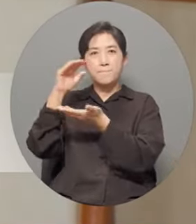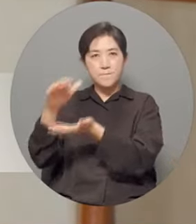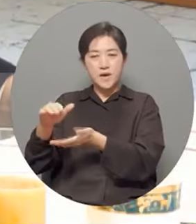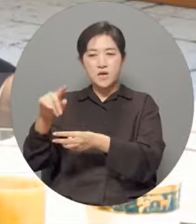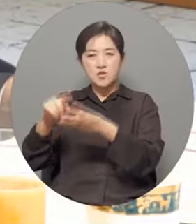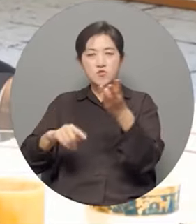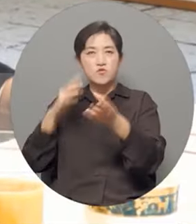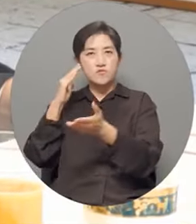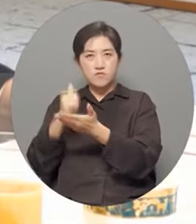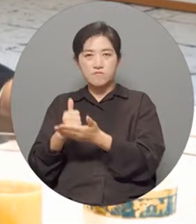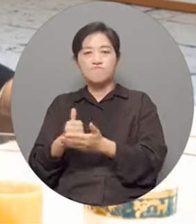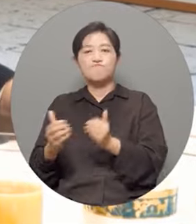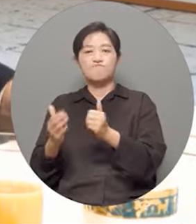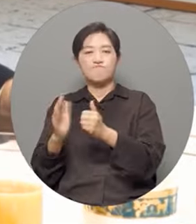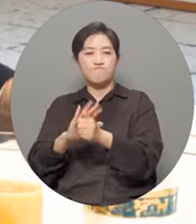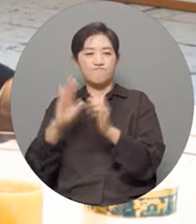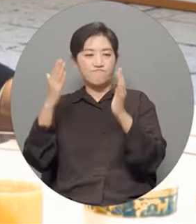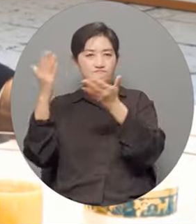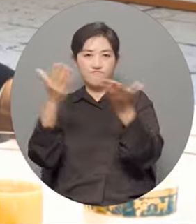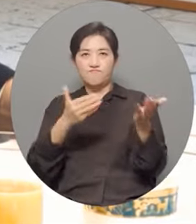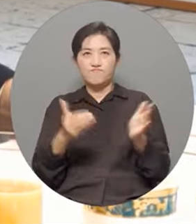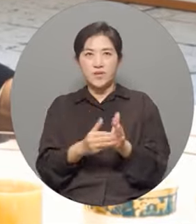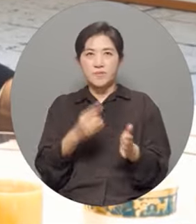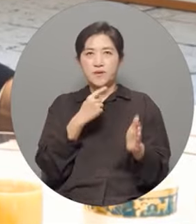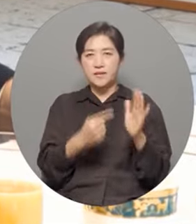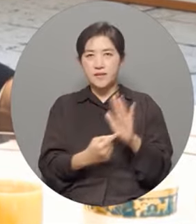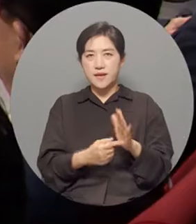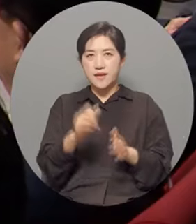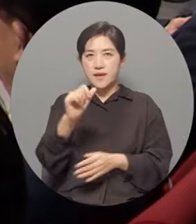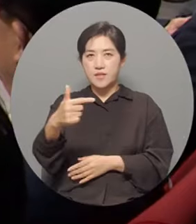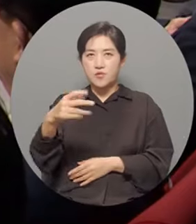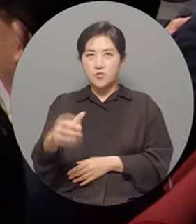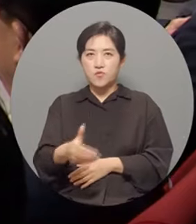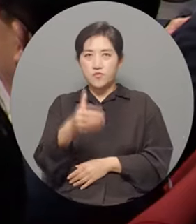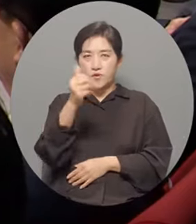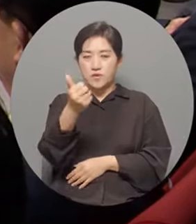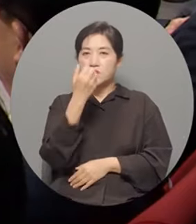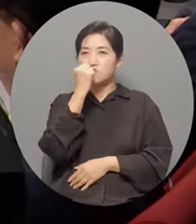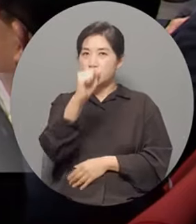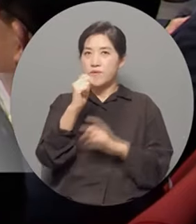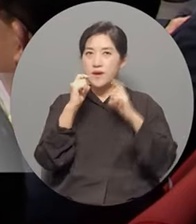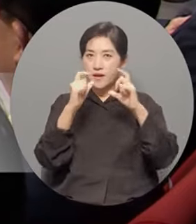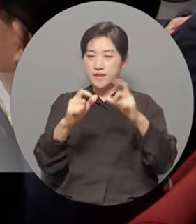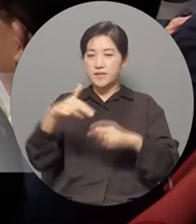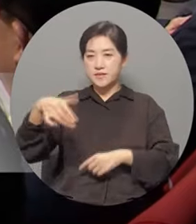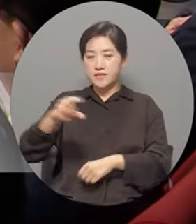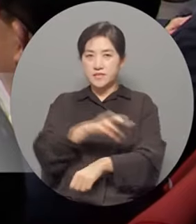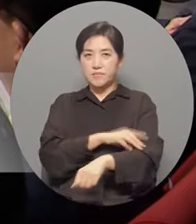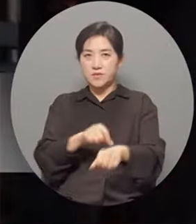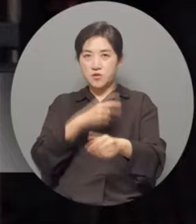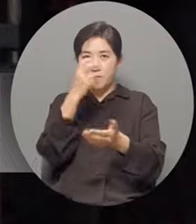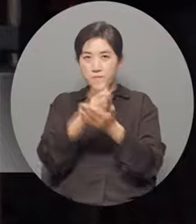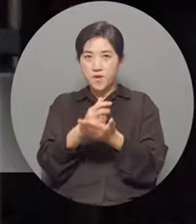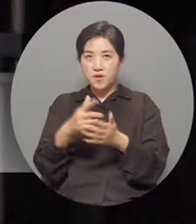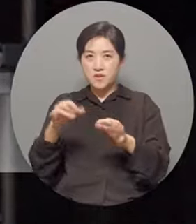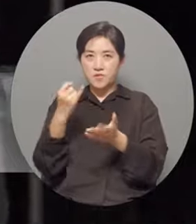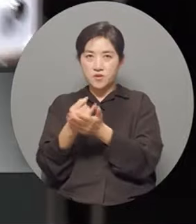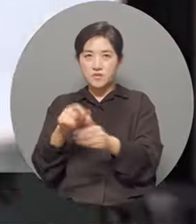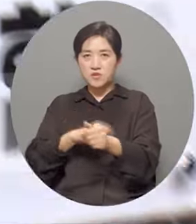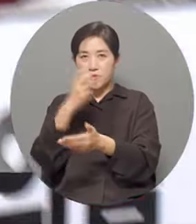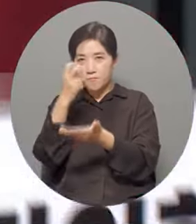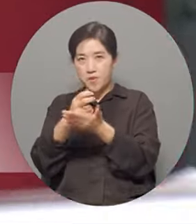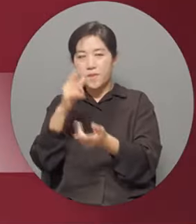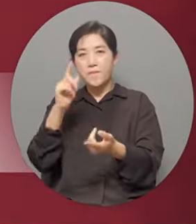윤 대통령이 이에 격려를 화답했다고 밝혔습니다 한동원 위원장의 출마 선언에 최상명 특검법 김건희 여사 특검법에